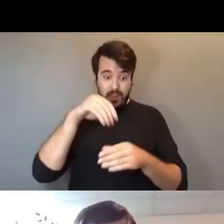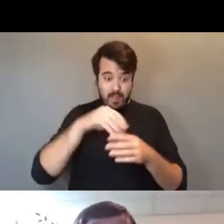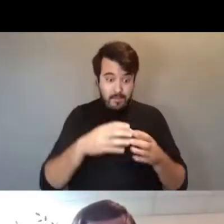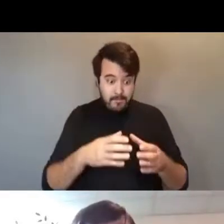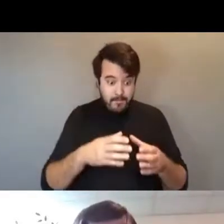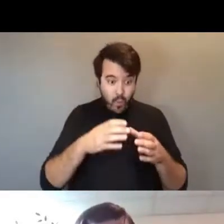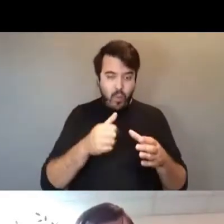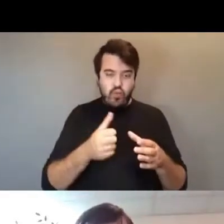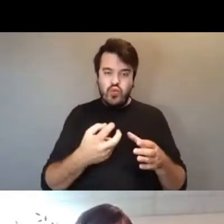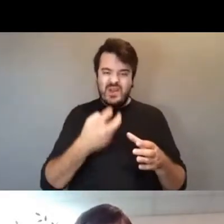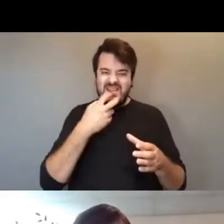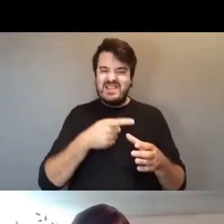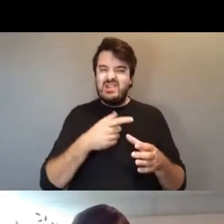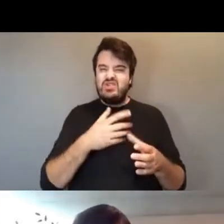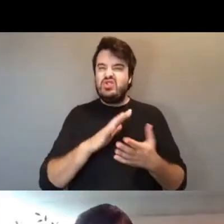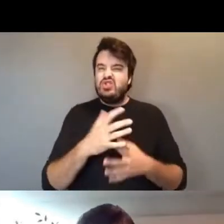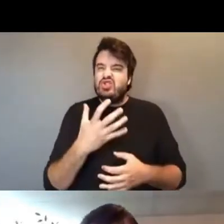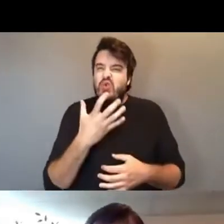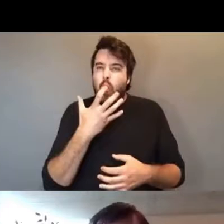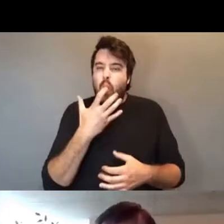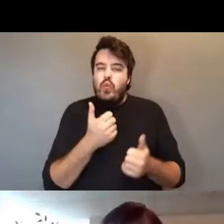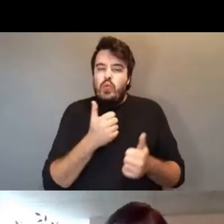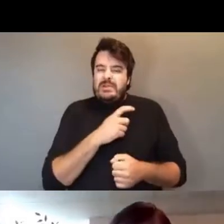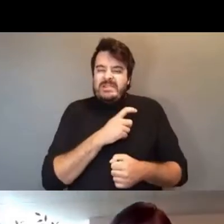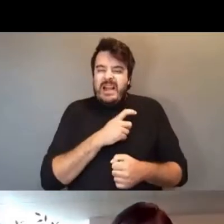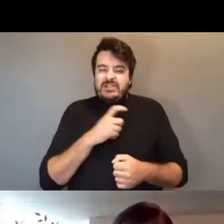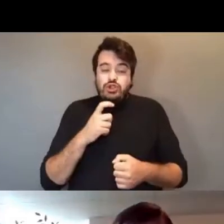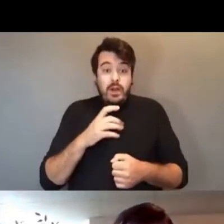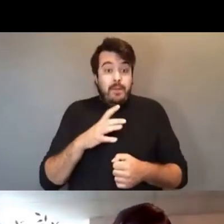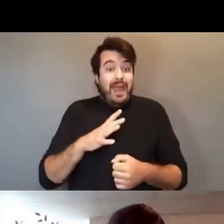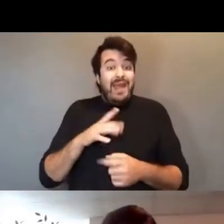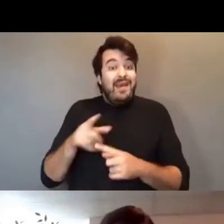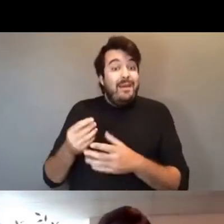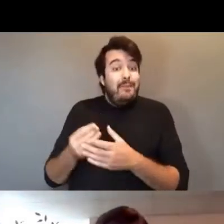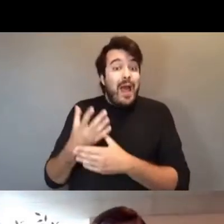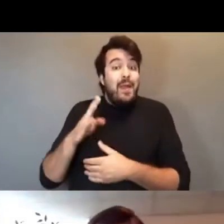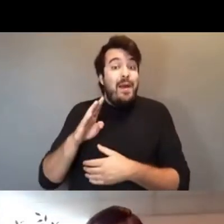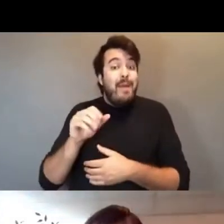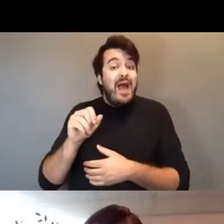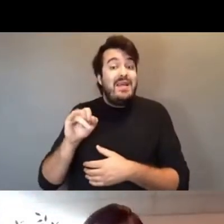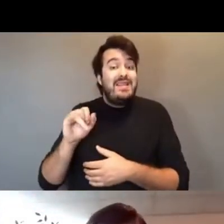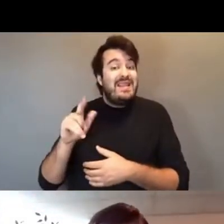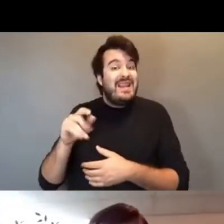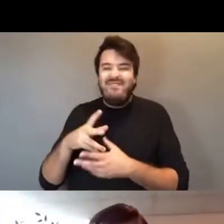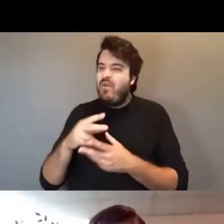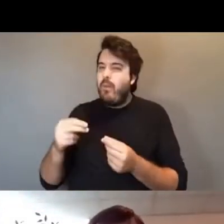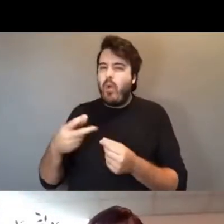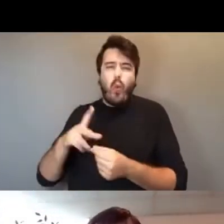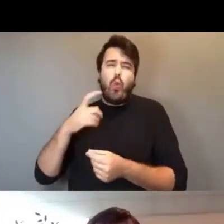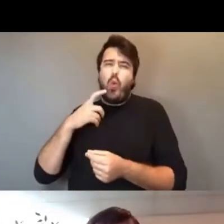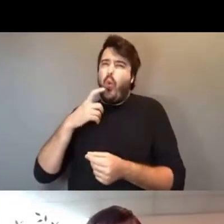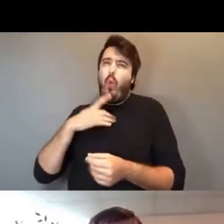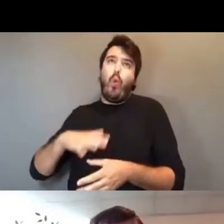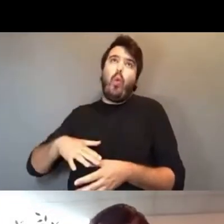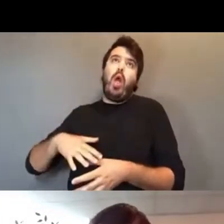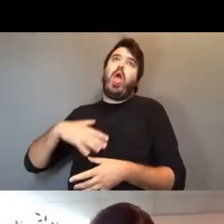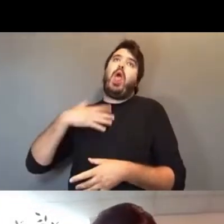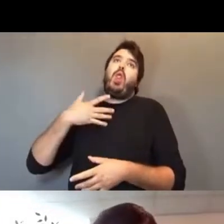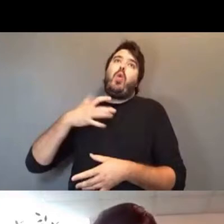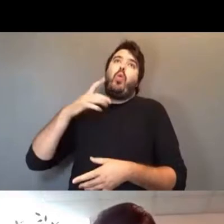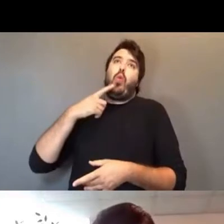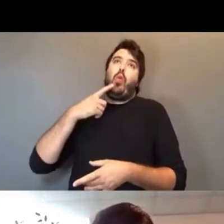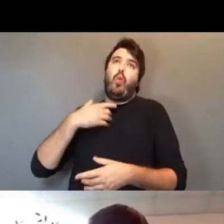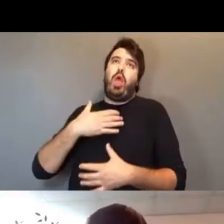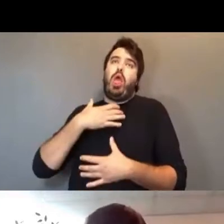risque d'avoir chaud et d'être asséchés. Donc, vu que le basilic ne veut pas être complètement inondé, aime ça être arrosé,